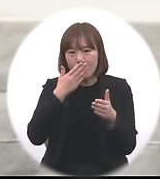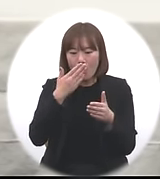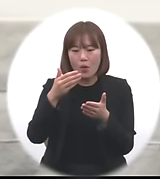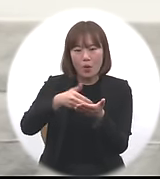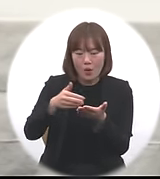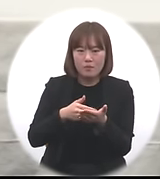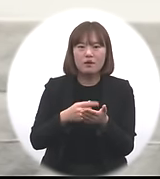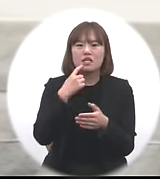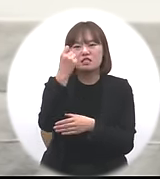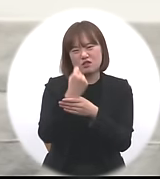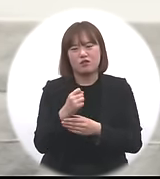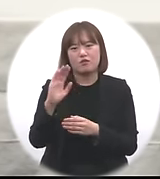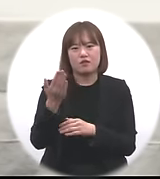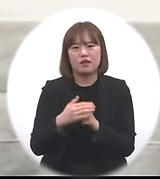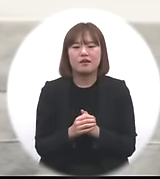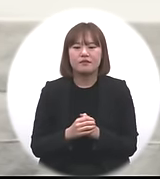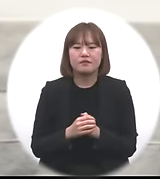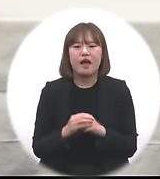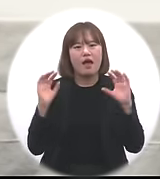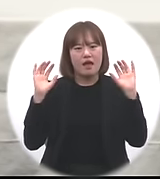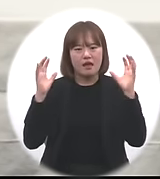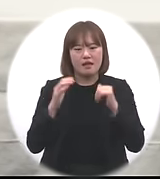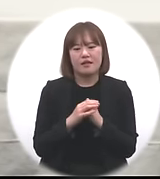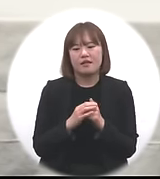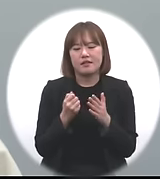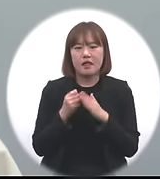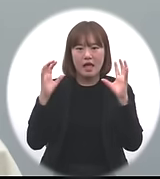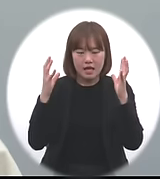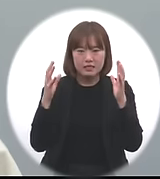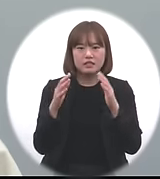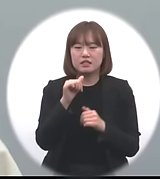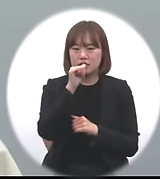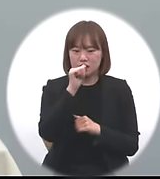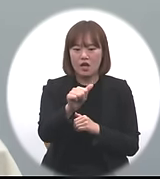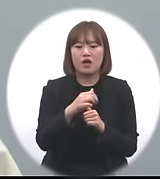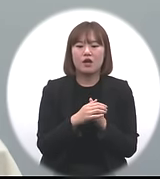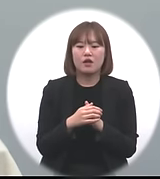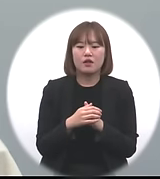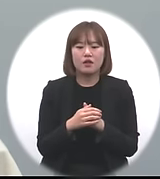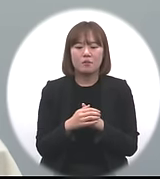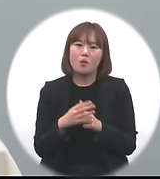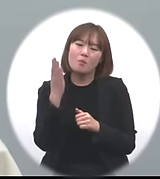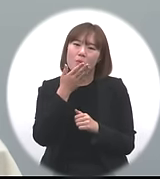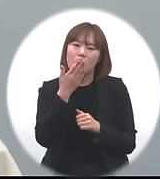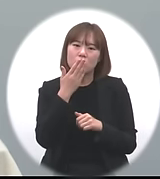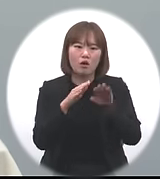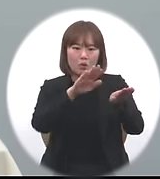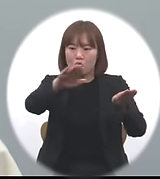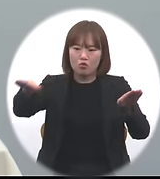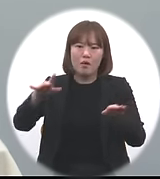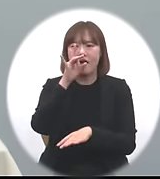점심 먹고 이러면 이가 썩는 겁니다. 애들이 그렇죠. 그래서 애 키우는 집에는 절대로 애손 닿는